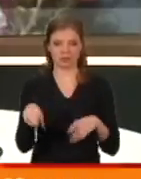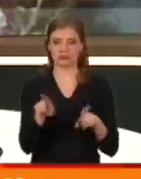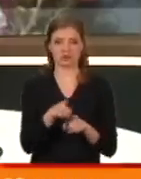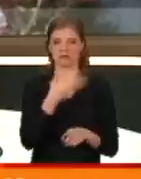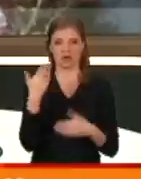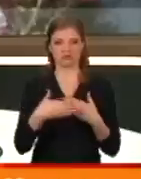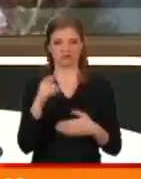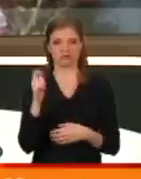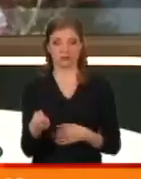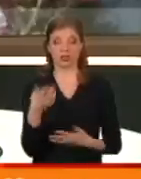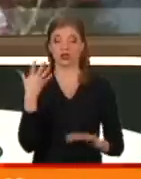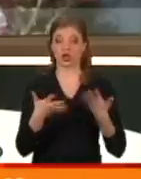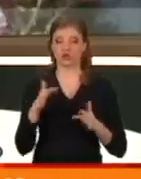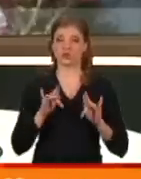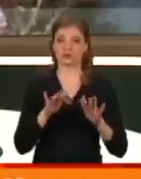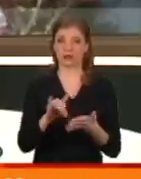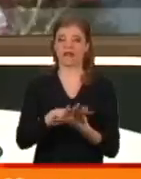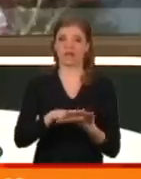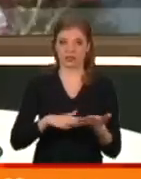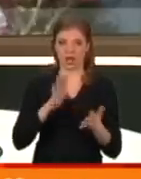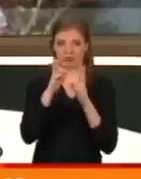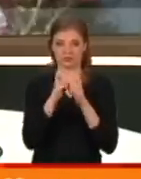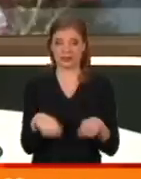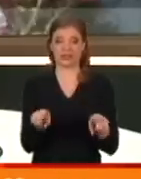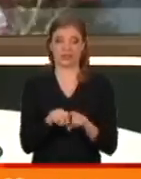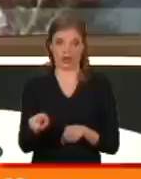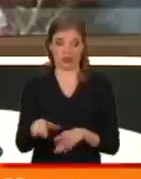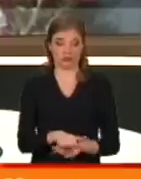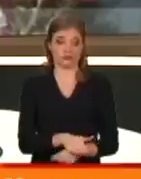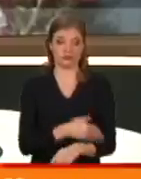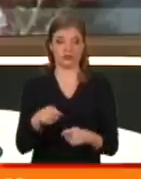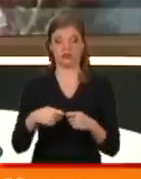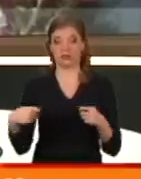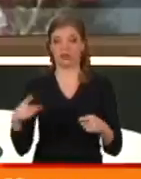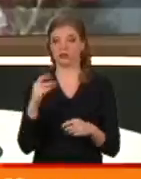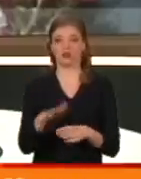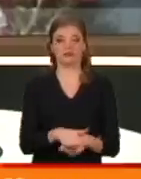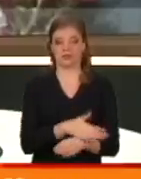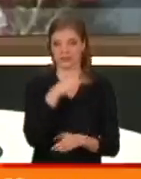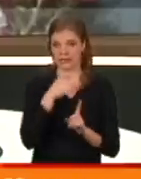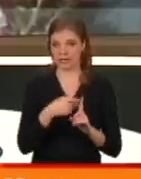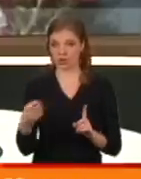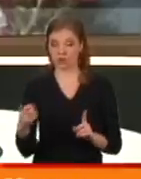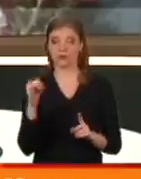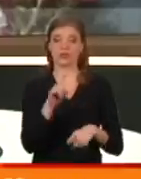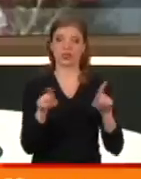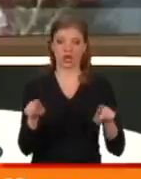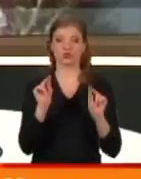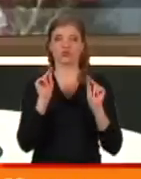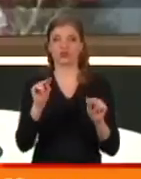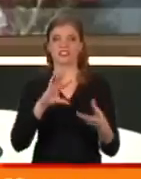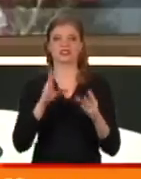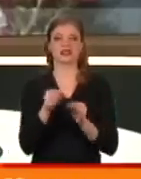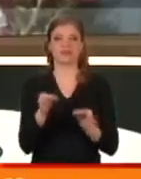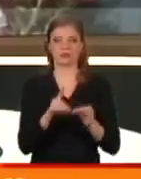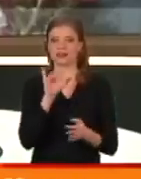дістали покарання. Адже якщо справи і далі розглядатимуть такими темпами, то вони затягнуться на десятки років. І дехто чесних вироків за